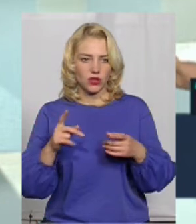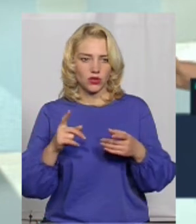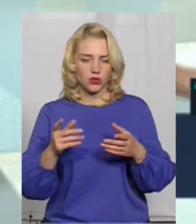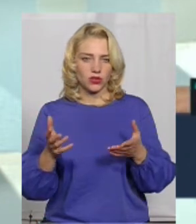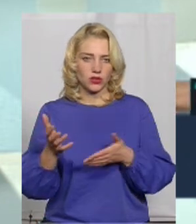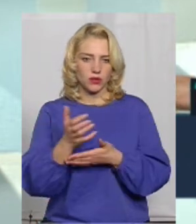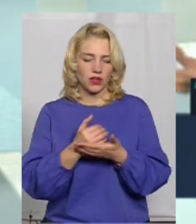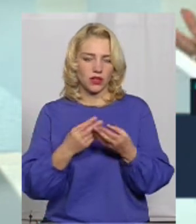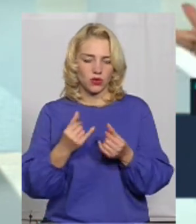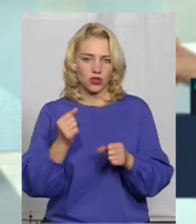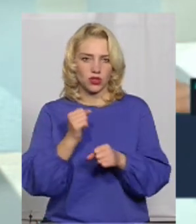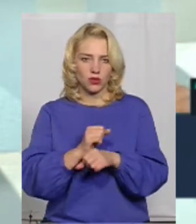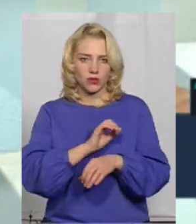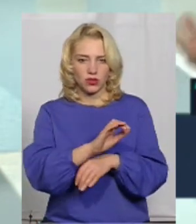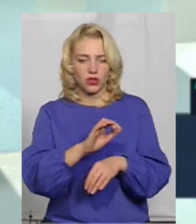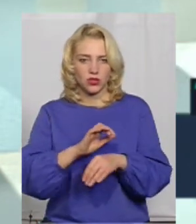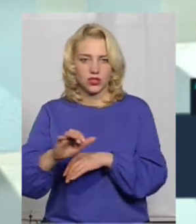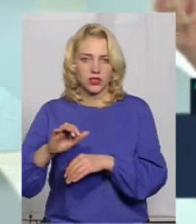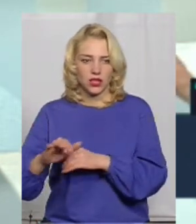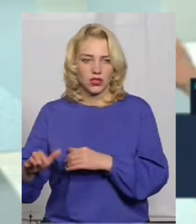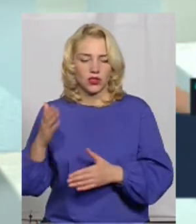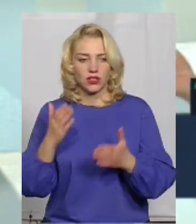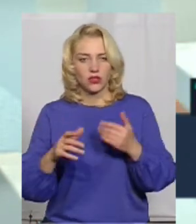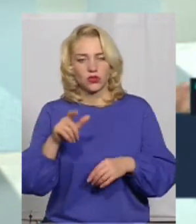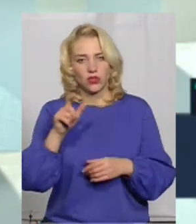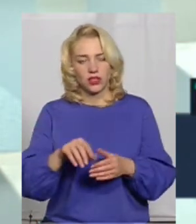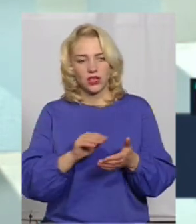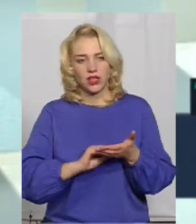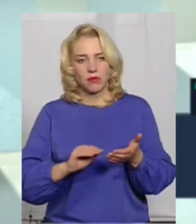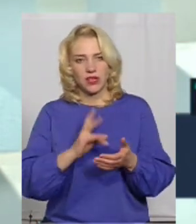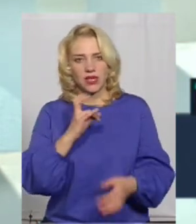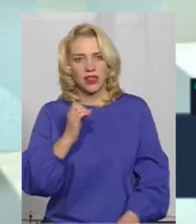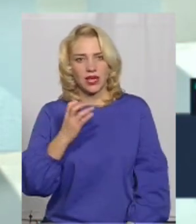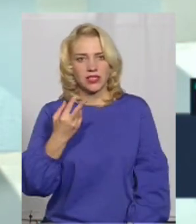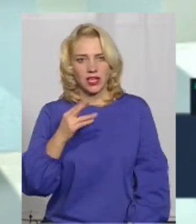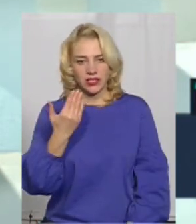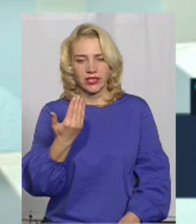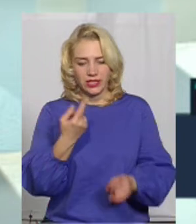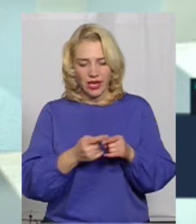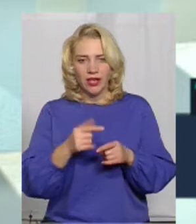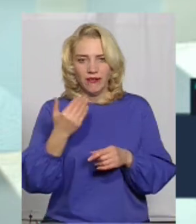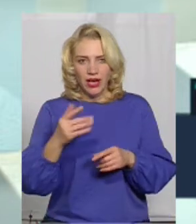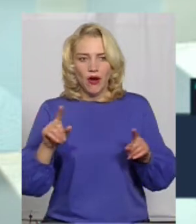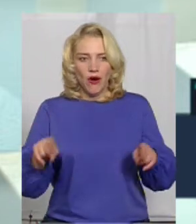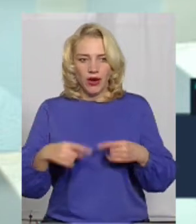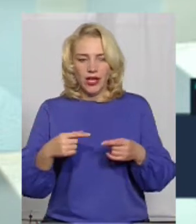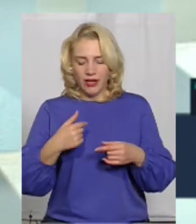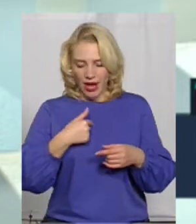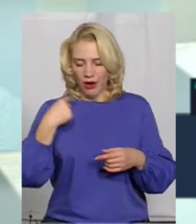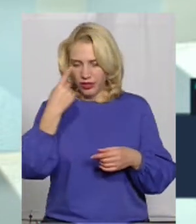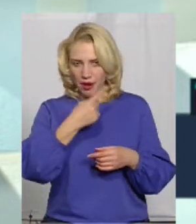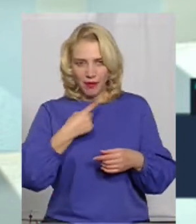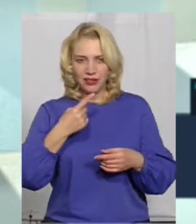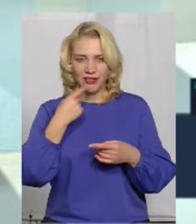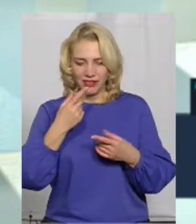робить розсилку. Відповідно, якщо людина напише: «Настя, це твій організатор, я, як своєї особистої сторінки,